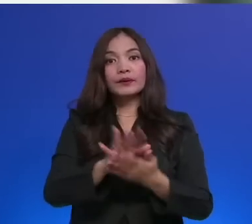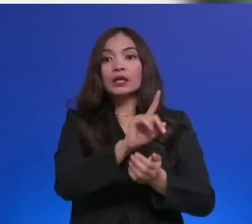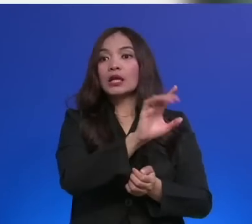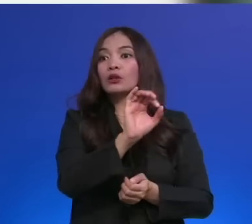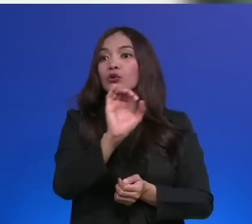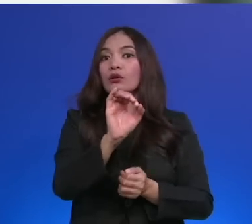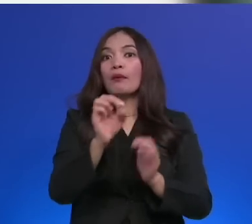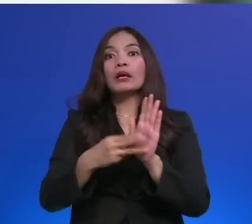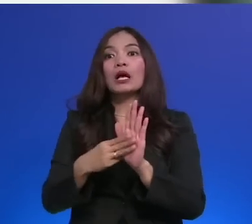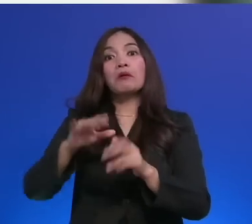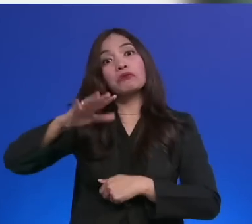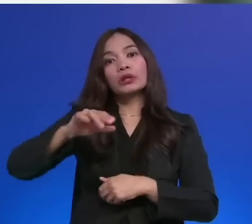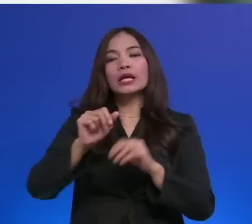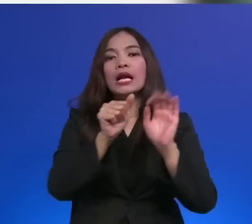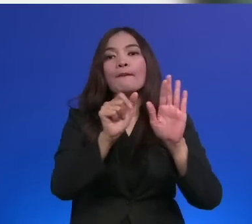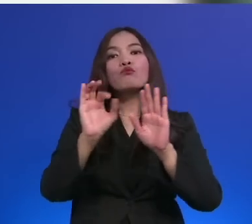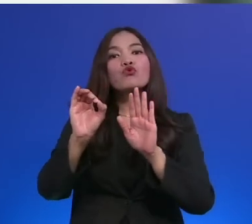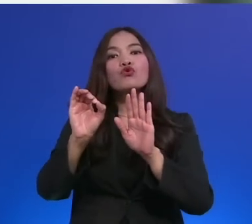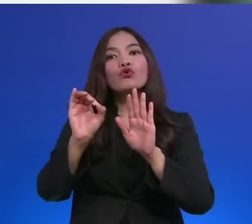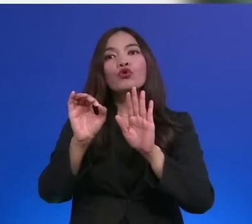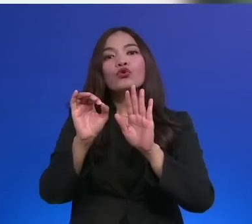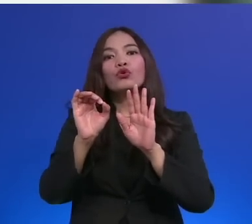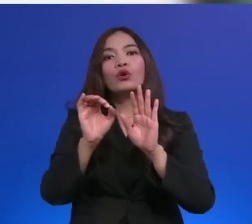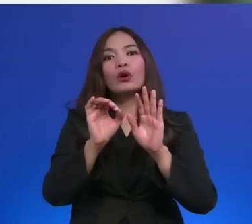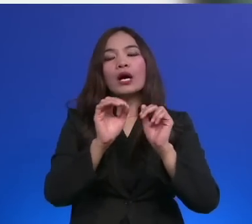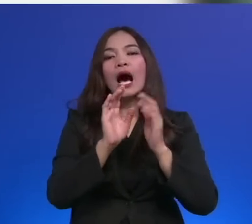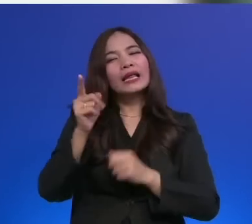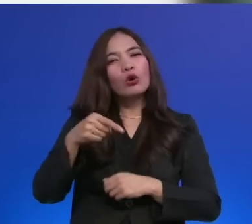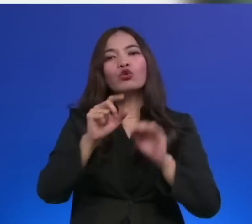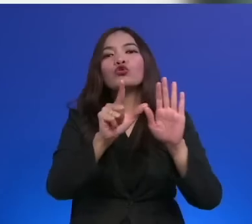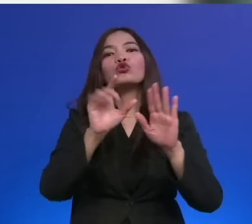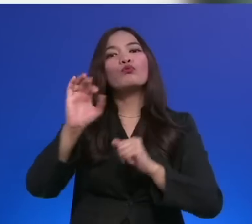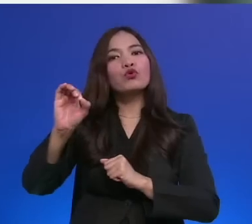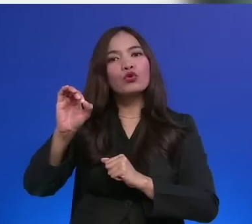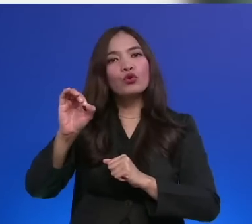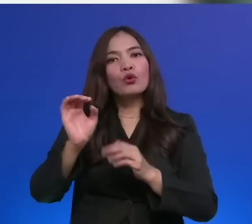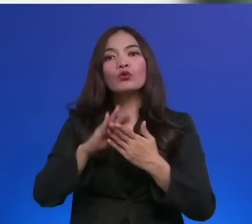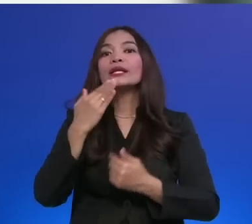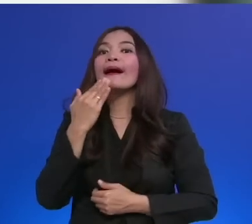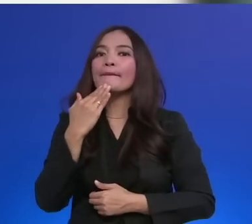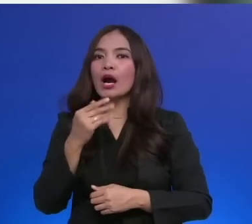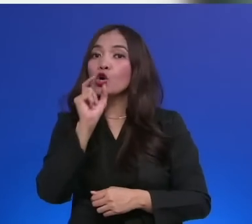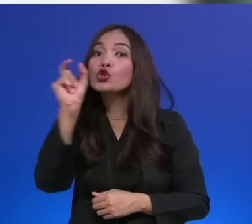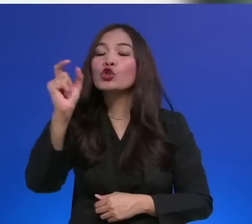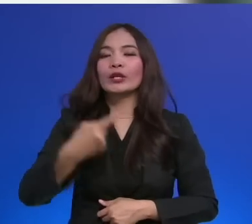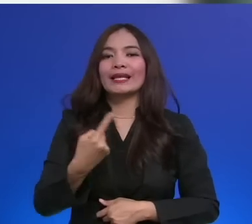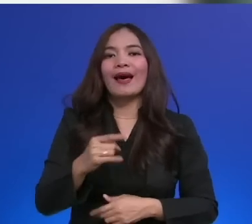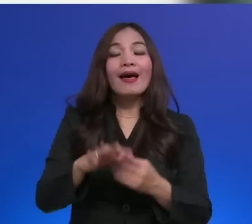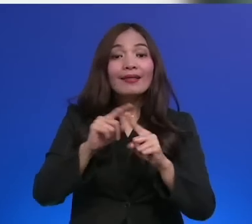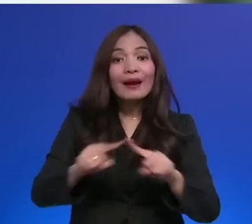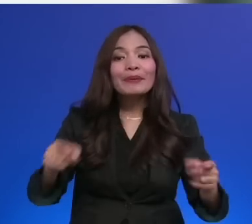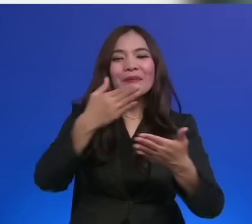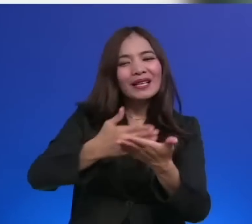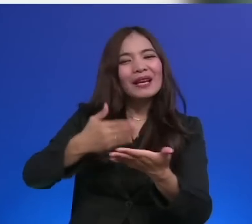mungkin 60-70 kita bisa tangani dengan mudah. Tapi ada bagian-bagian hidup